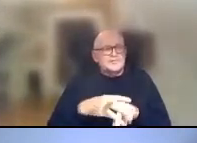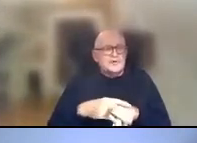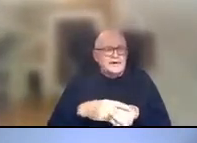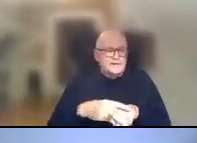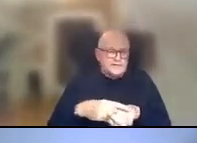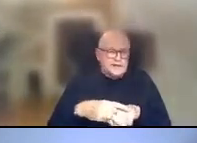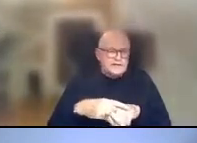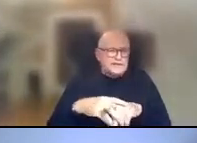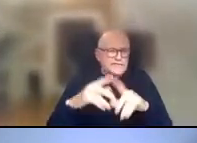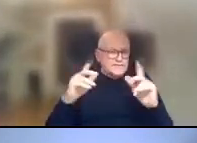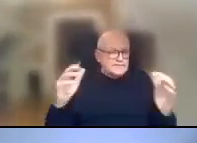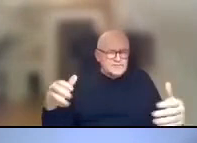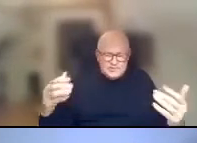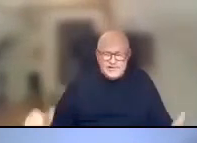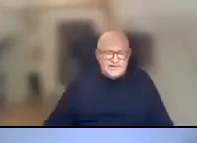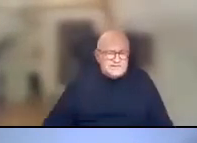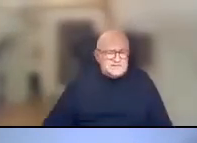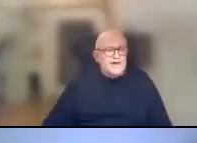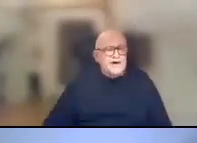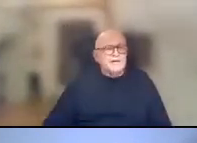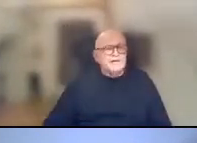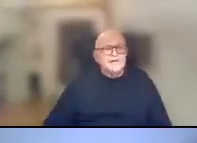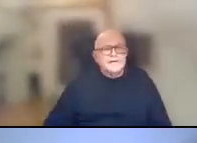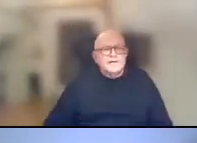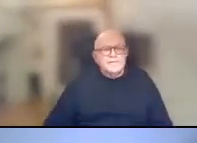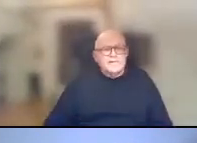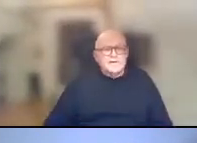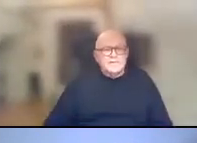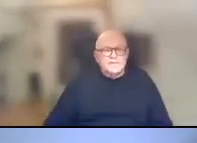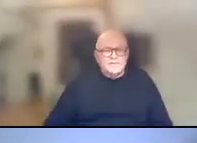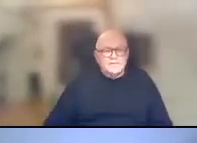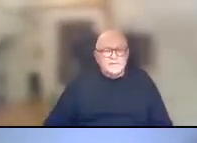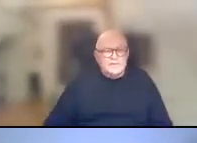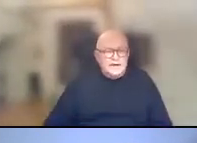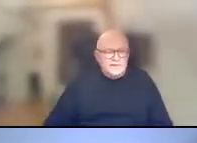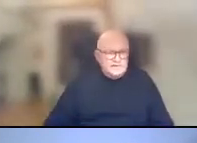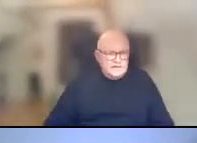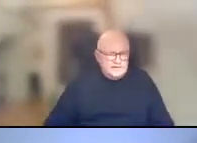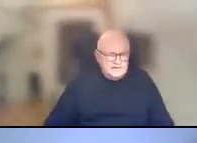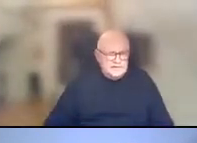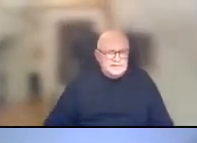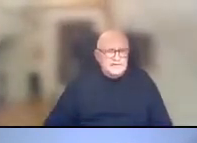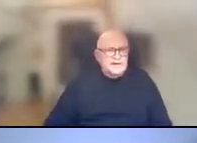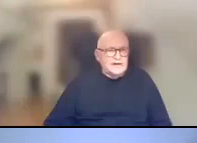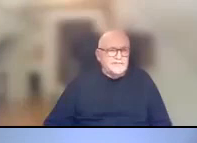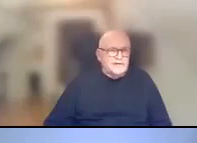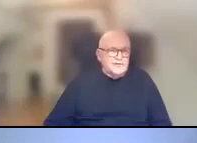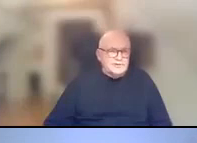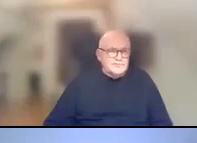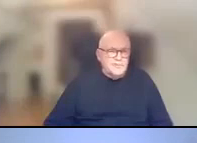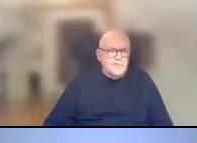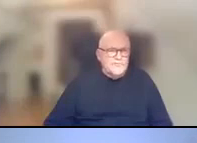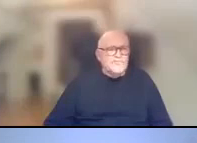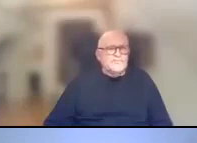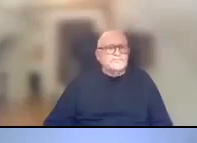zu 11 Jahren Haft, ist inzwischen längst frei wieder und arbeitet aber nicht in einem